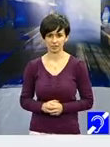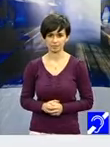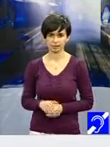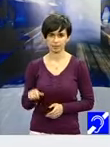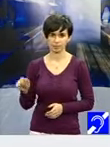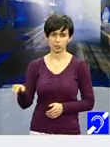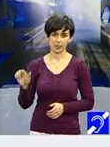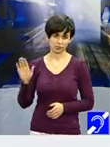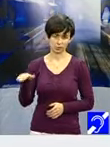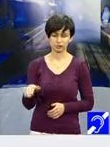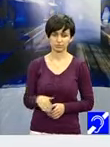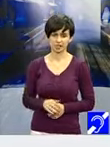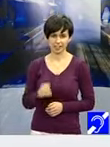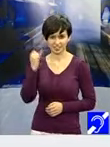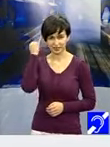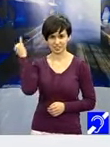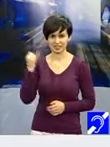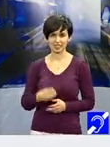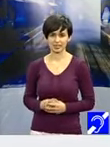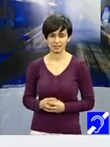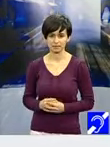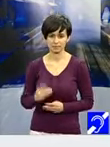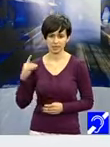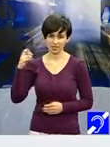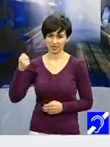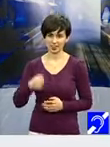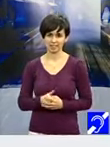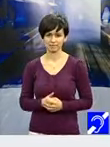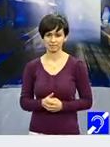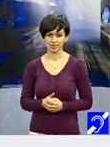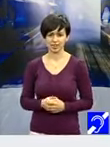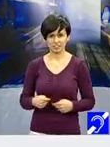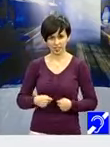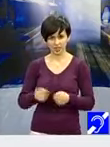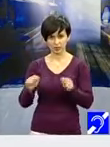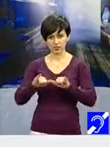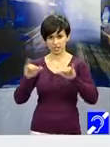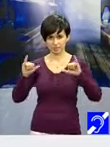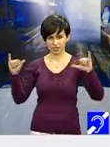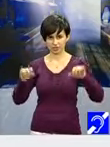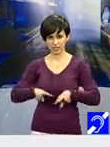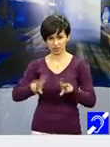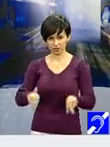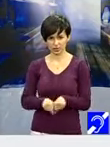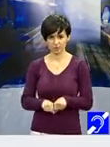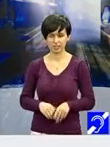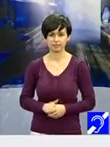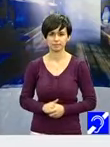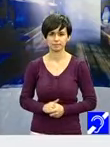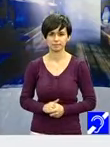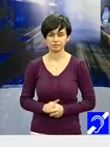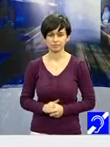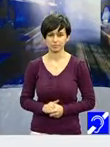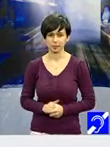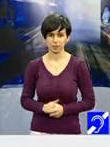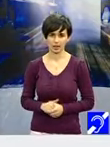Ilie. Da. Poate toți am dezvoltat-o împreună. Da. Doamna profesor, dumneavoastră, mai aveți o echipă,